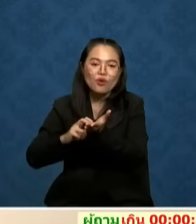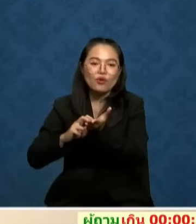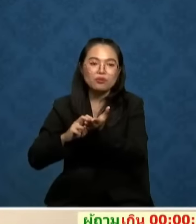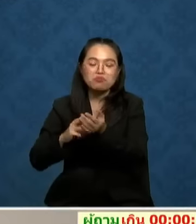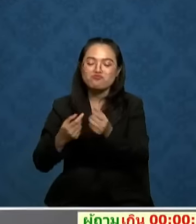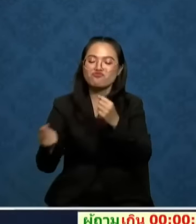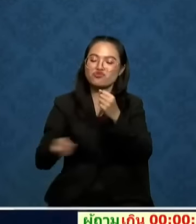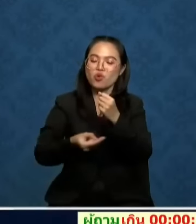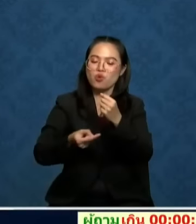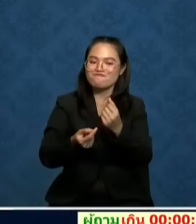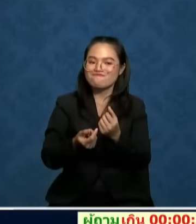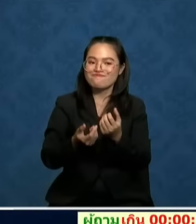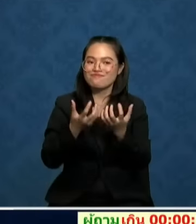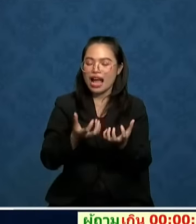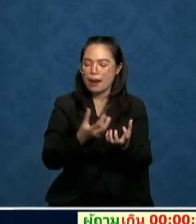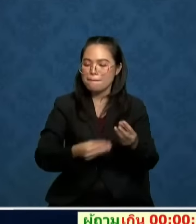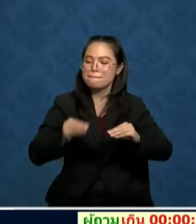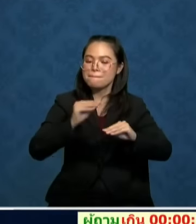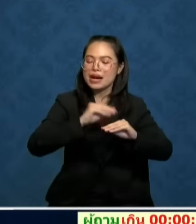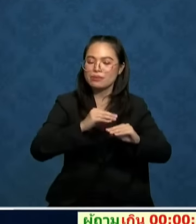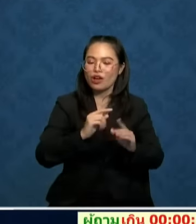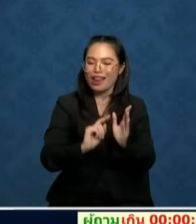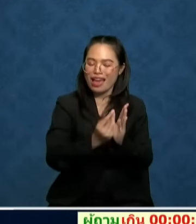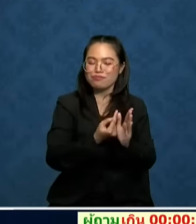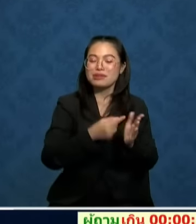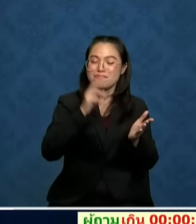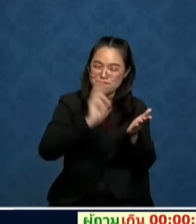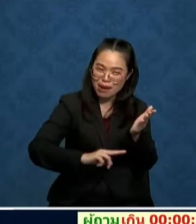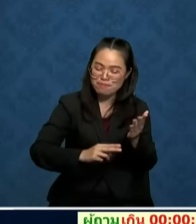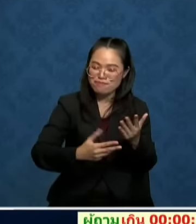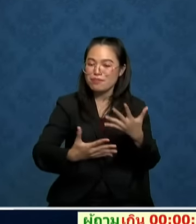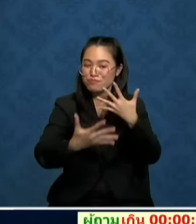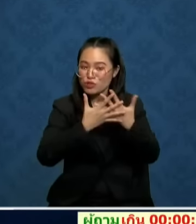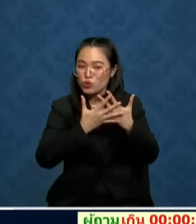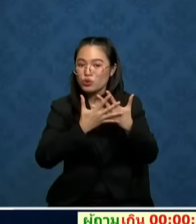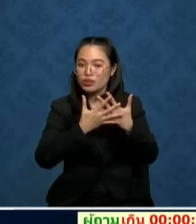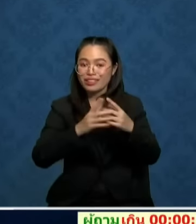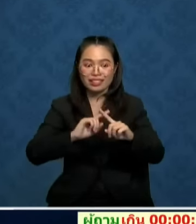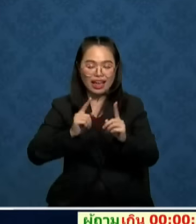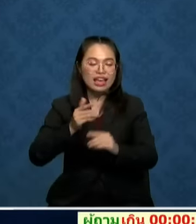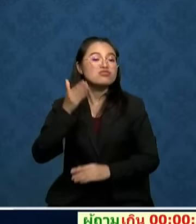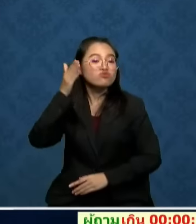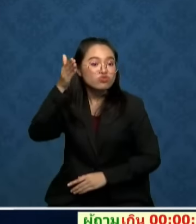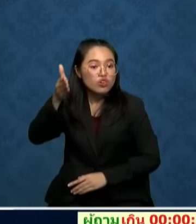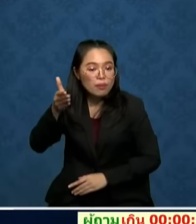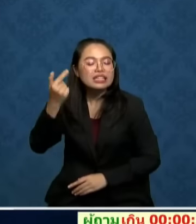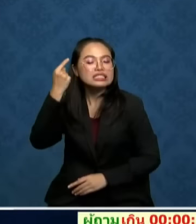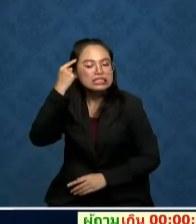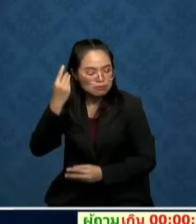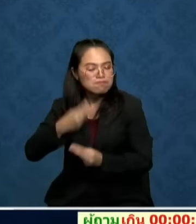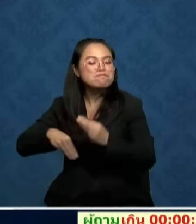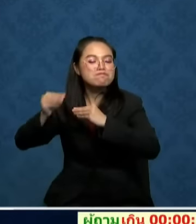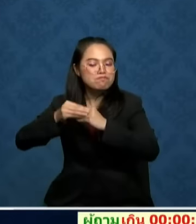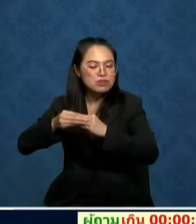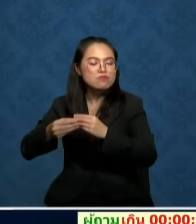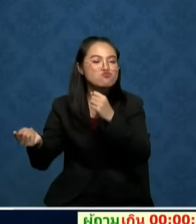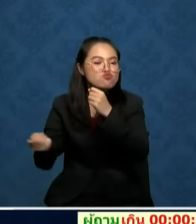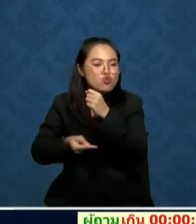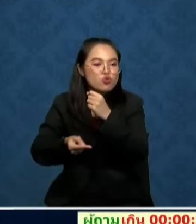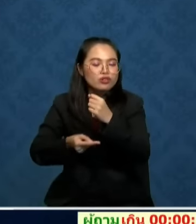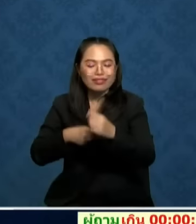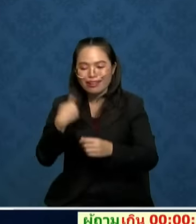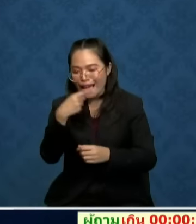ทษก็เช่นกันค่ะจากเดิมมีแค่โทษปรับโทษจำนะคะแต่หลังจากนี้นะคะโทษจะมีการเพิ่มมากขึ้นแล้วก็คน